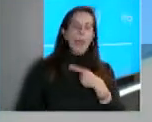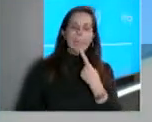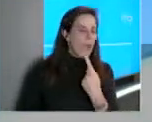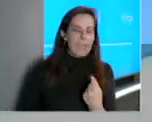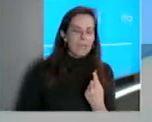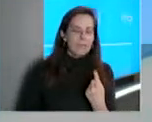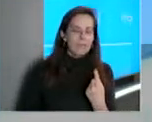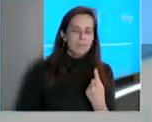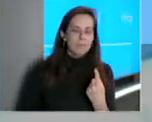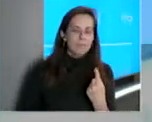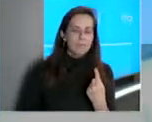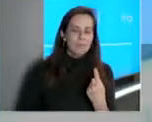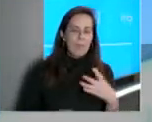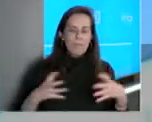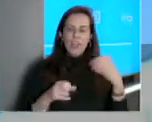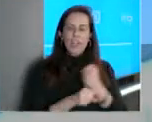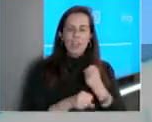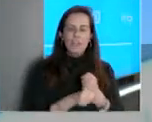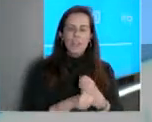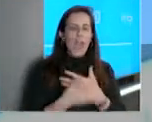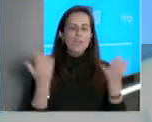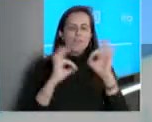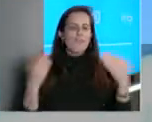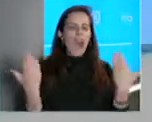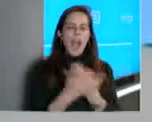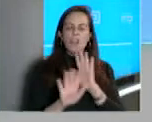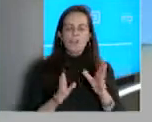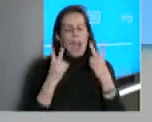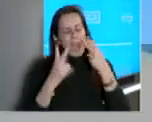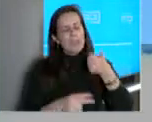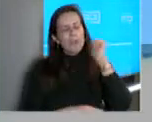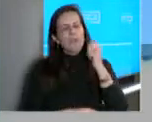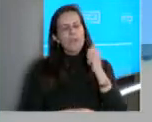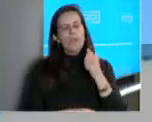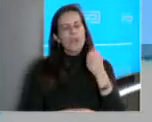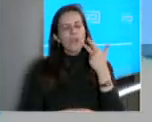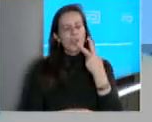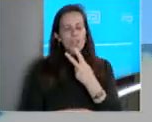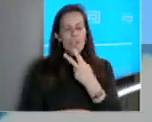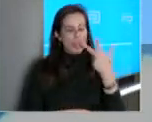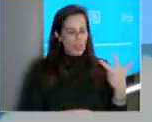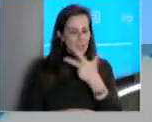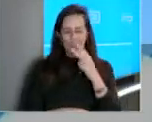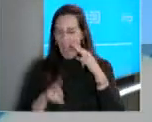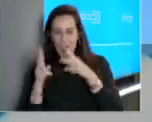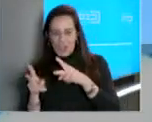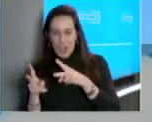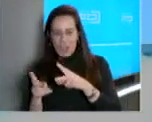לכם? במערך אין קול חדש. ראיתי אתמול שתי שלישיות. אחת